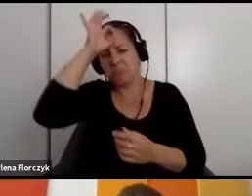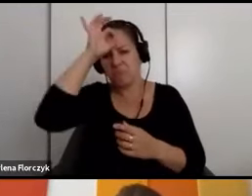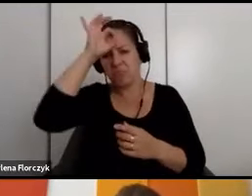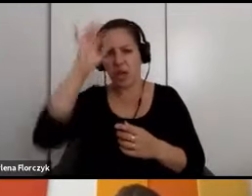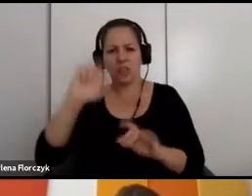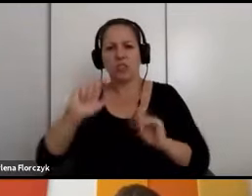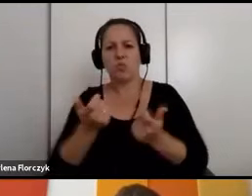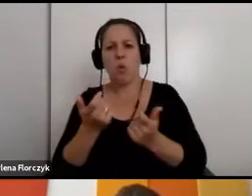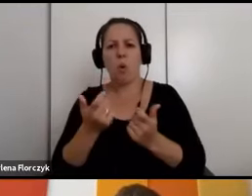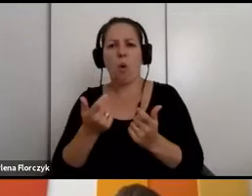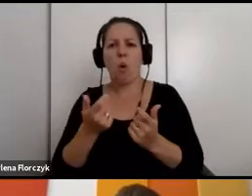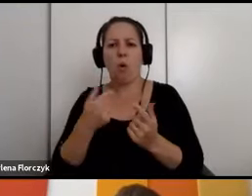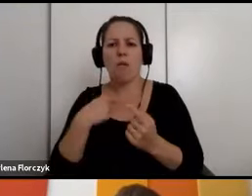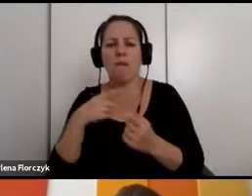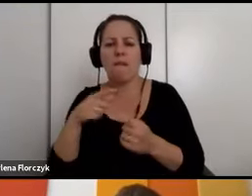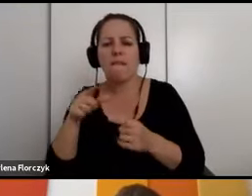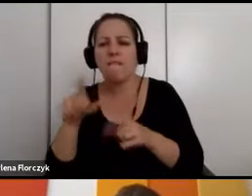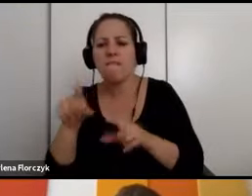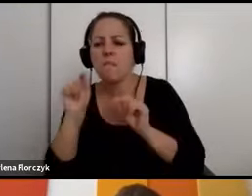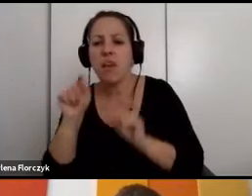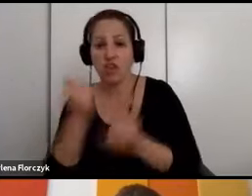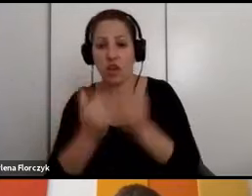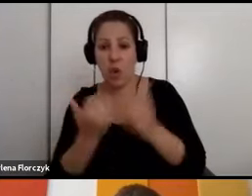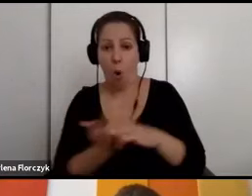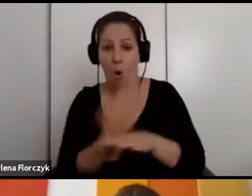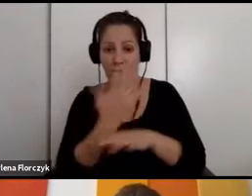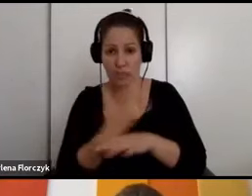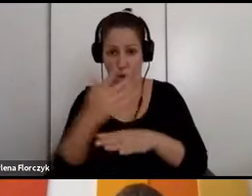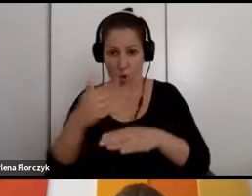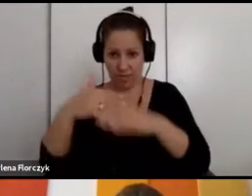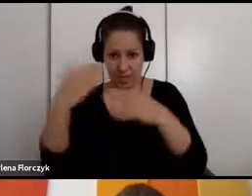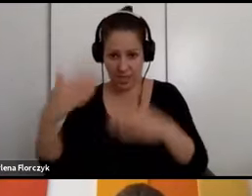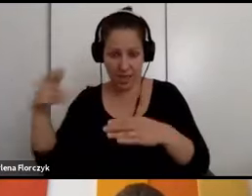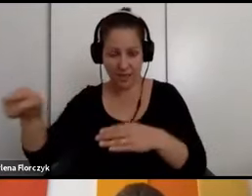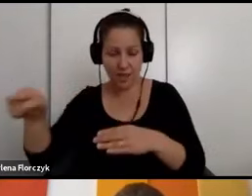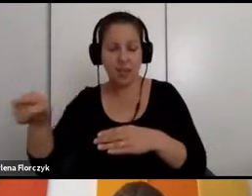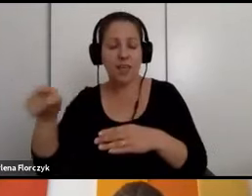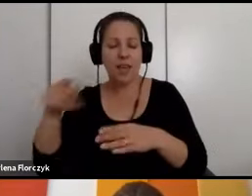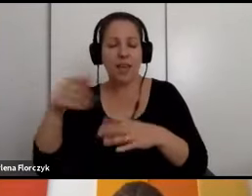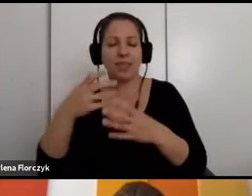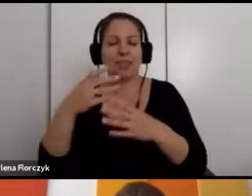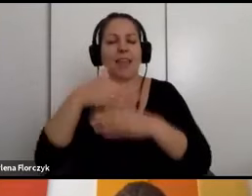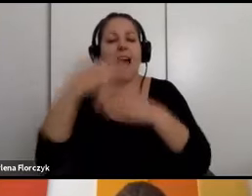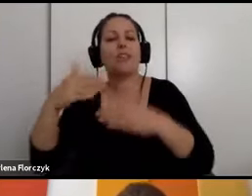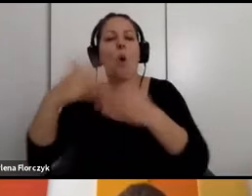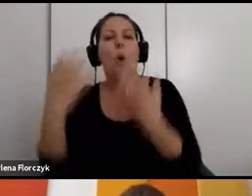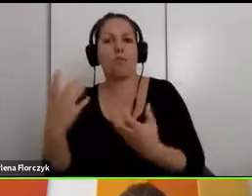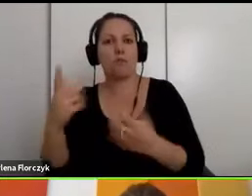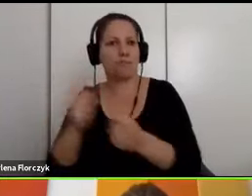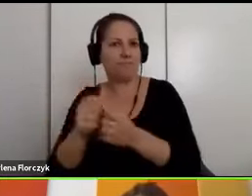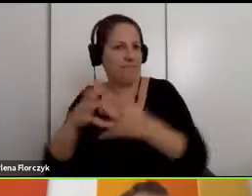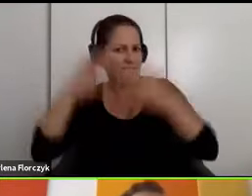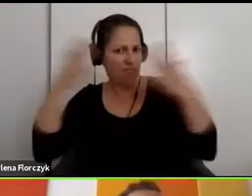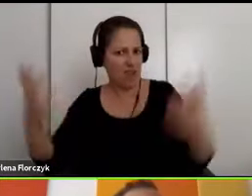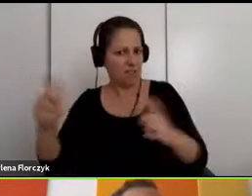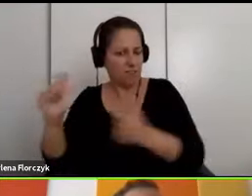kierować. Jeśli Ognisko Teatralne Teatr Ochoty to już jest taka duża, duża inicjatywa. Mhm.